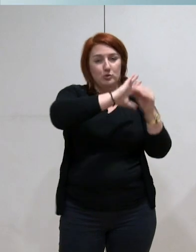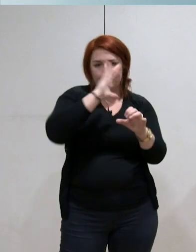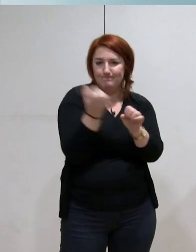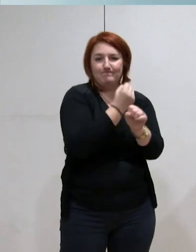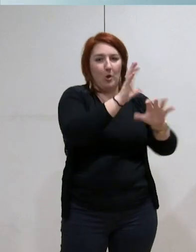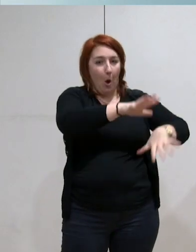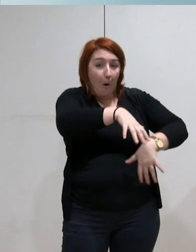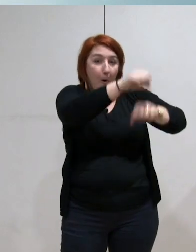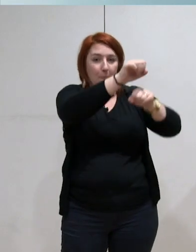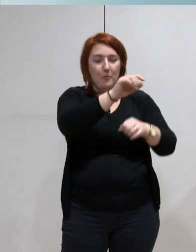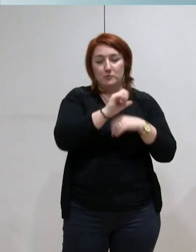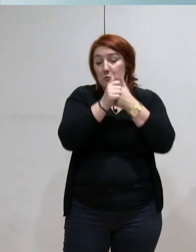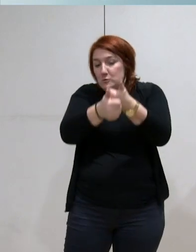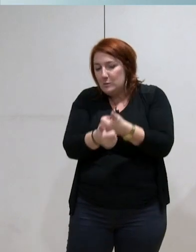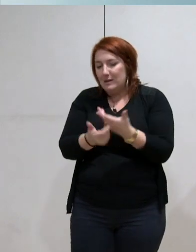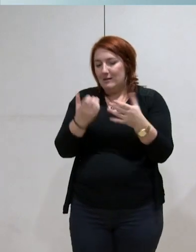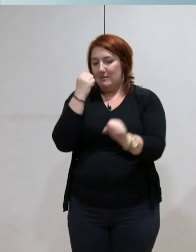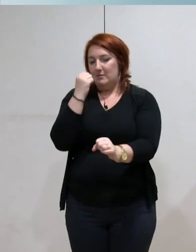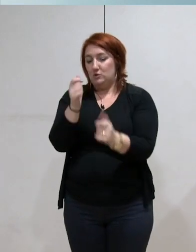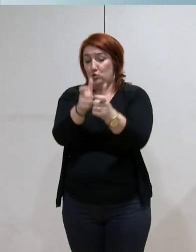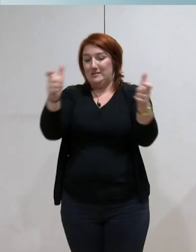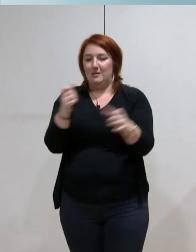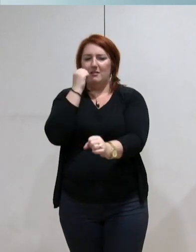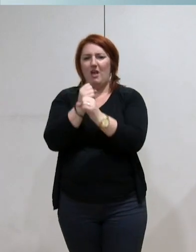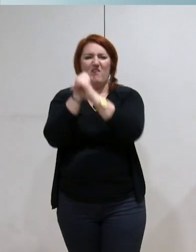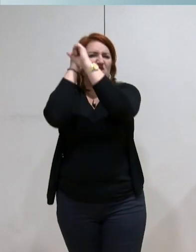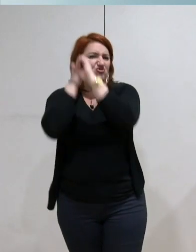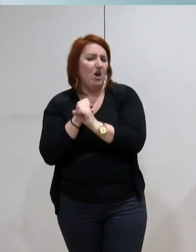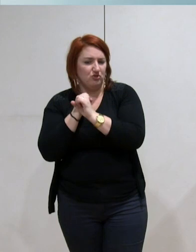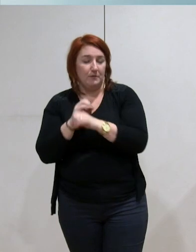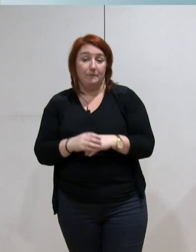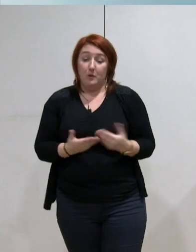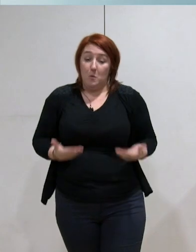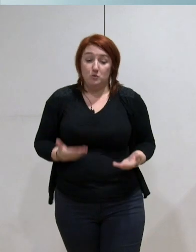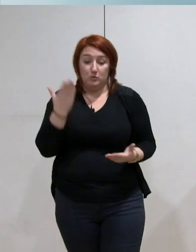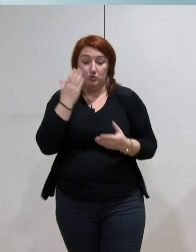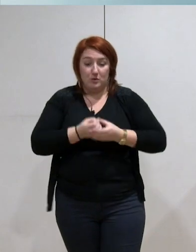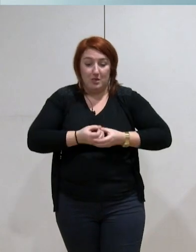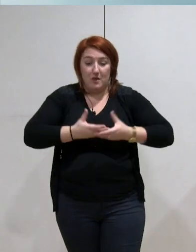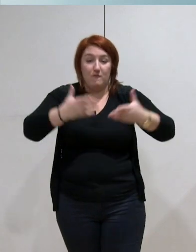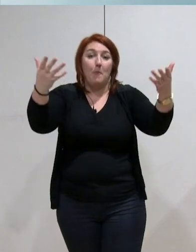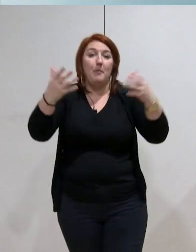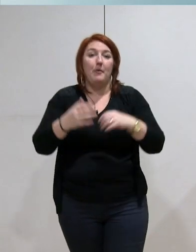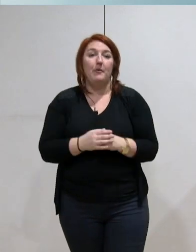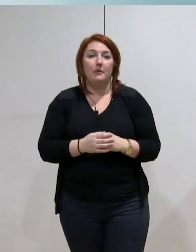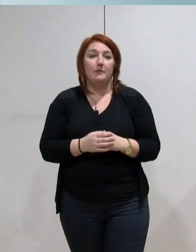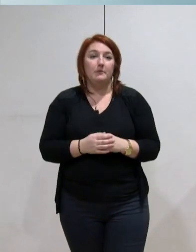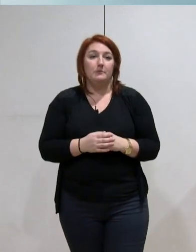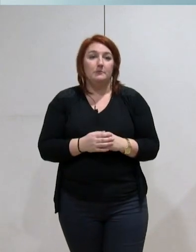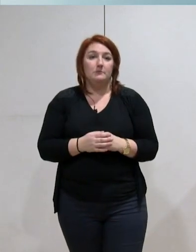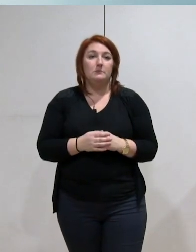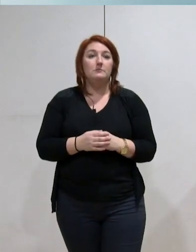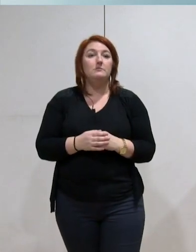la charge de travail de cette société qui a aujourd'hui besoin de se développer et qui au regard du nombre